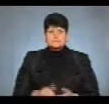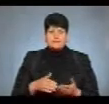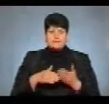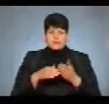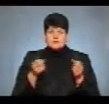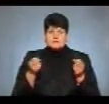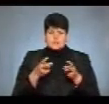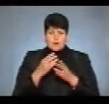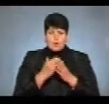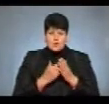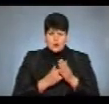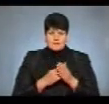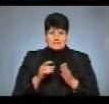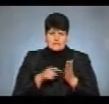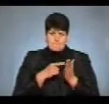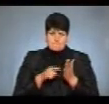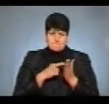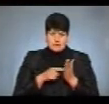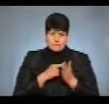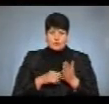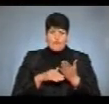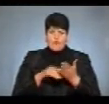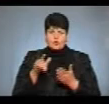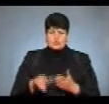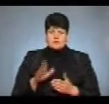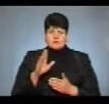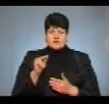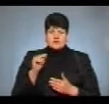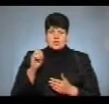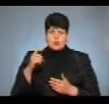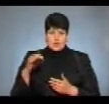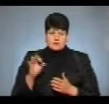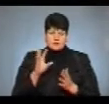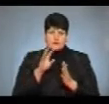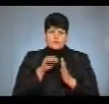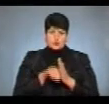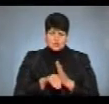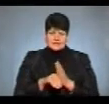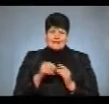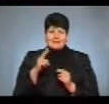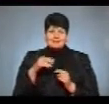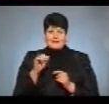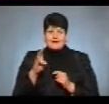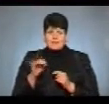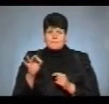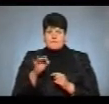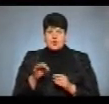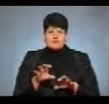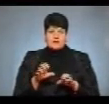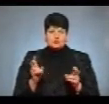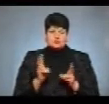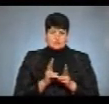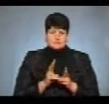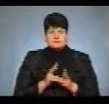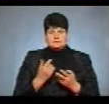допомогою спеціальної програми для смартфону волонтер Людмила Чеховська вносить в єдину електронну систему дані про тварину, яку зустрічає.